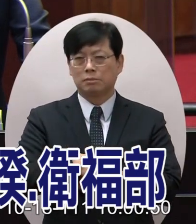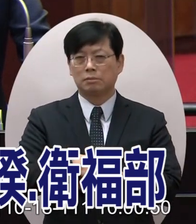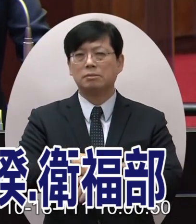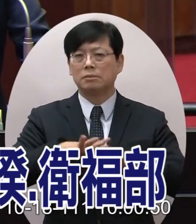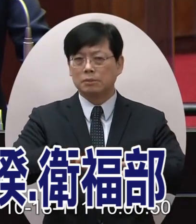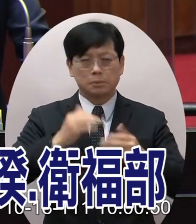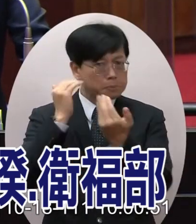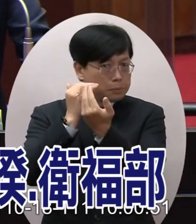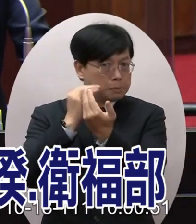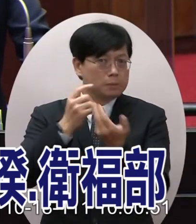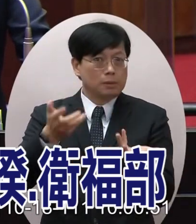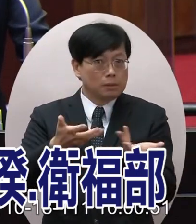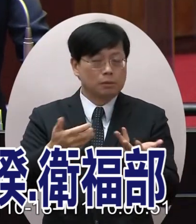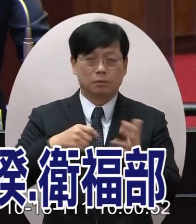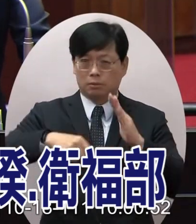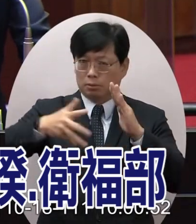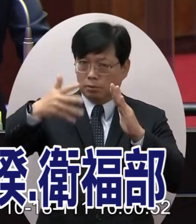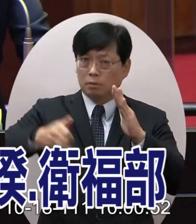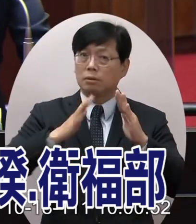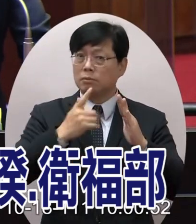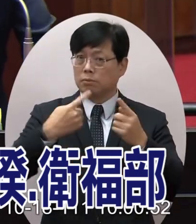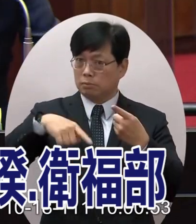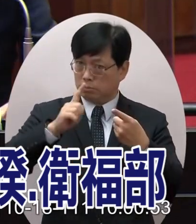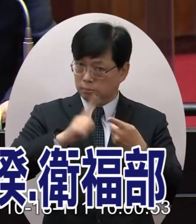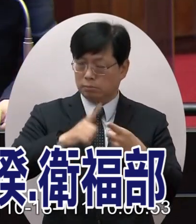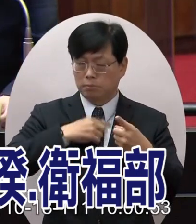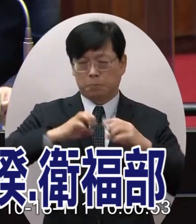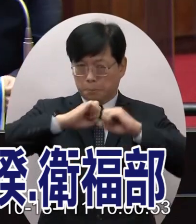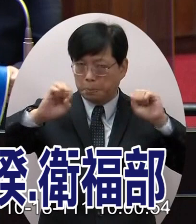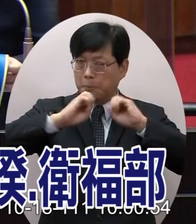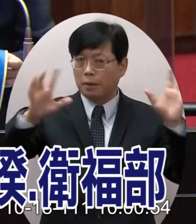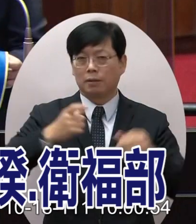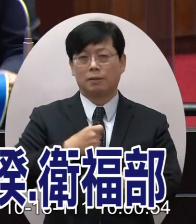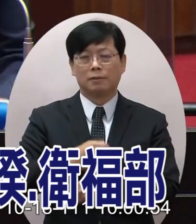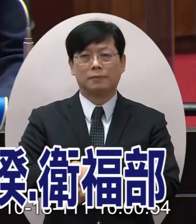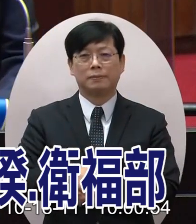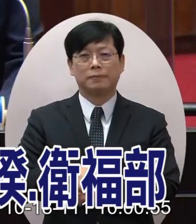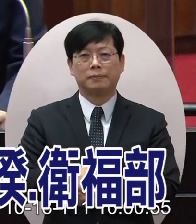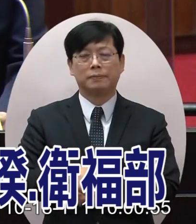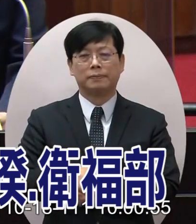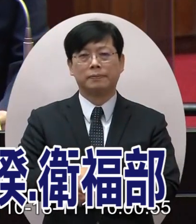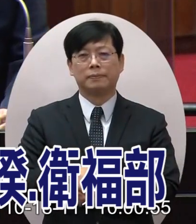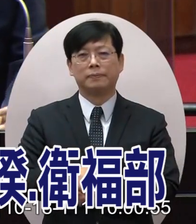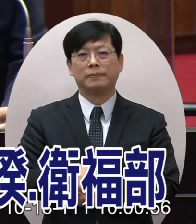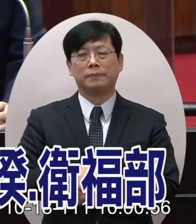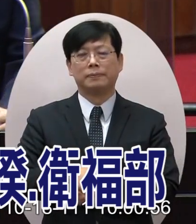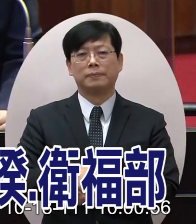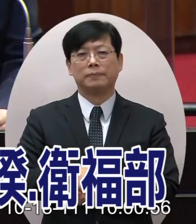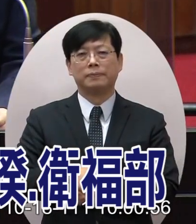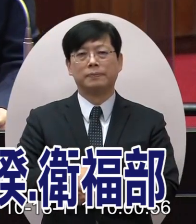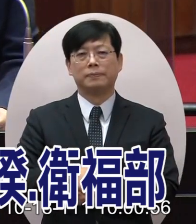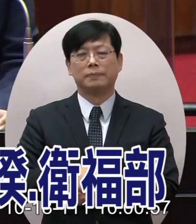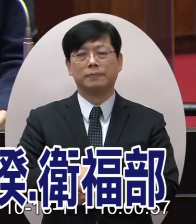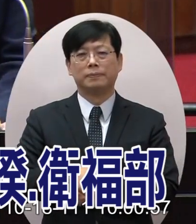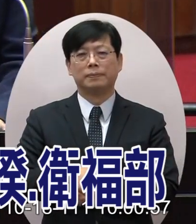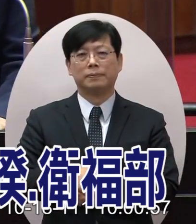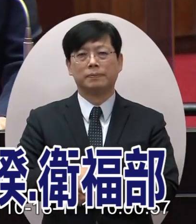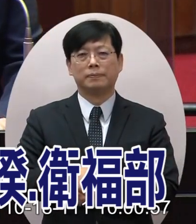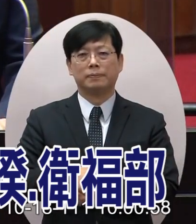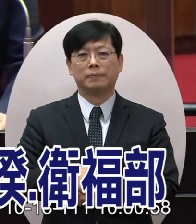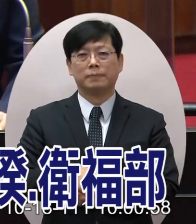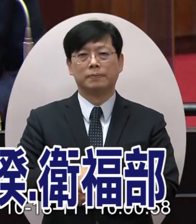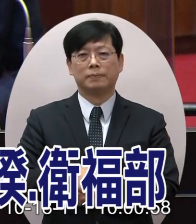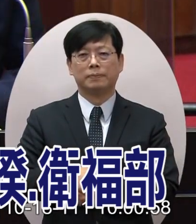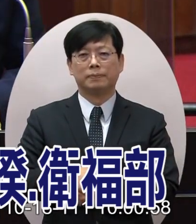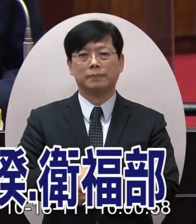个黑箱，院长是不是应该要打破啊？ 哎，委员，这个你讲说有官员，其实没有听到